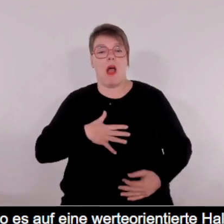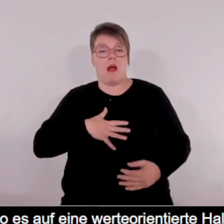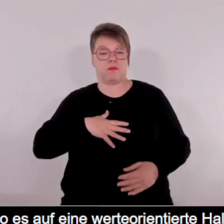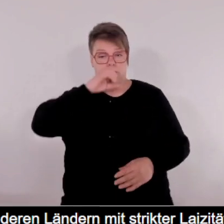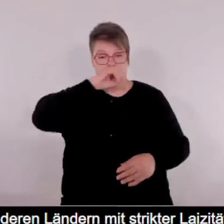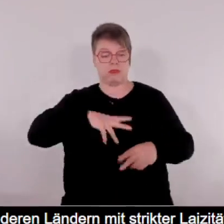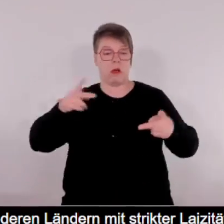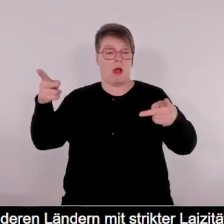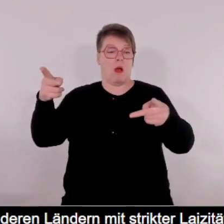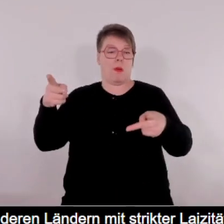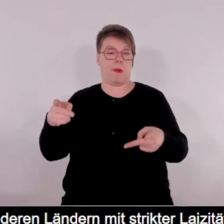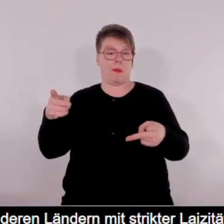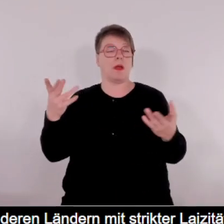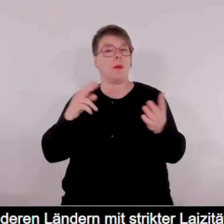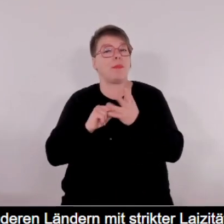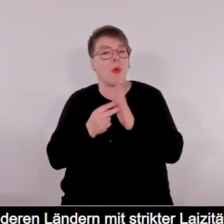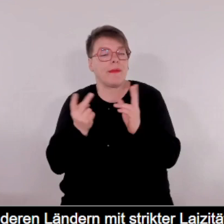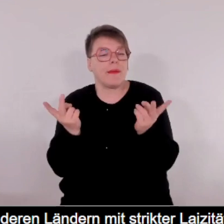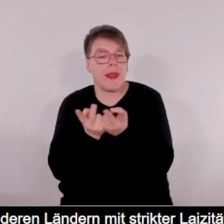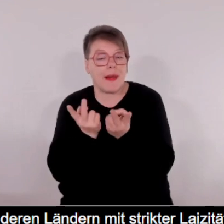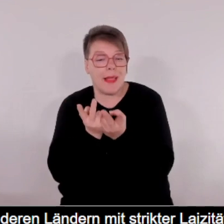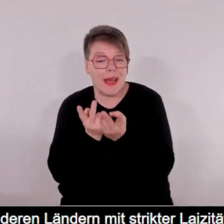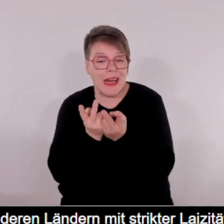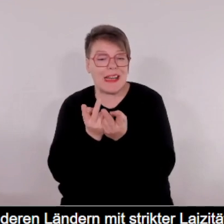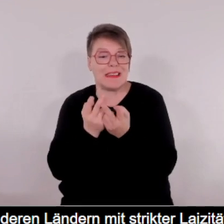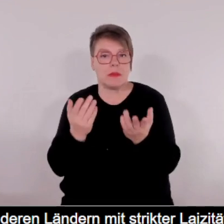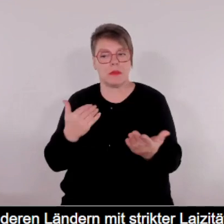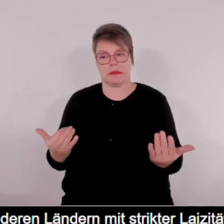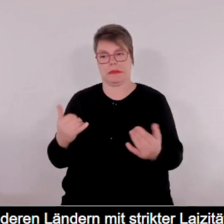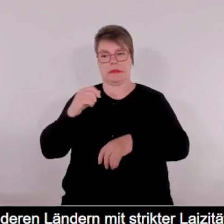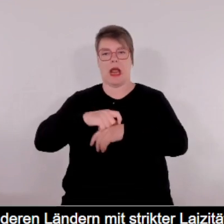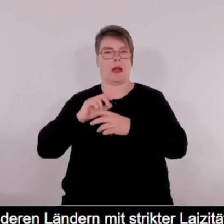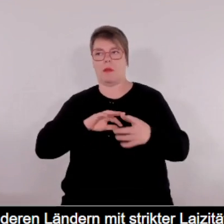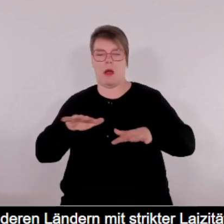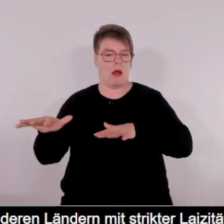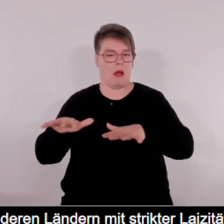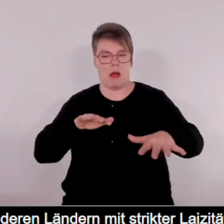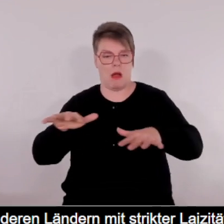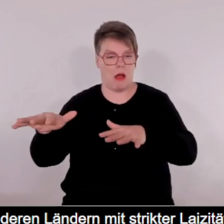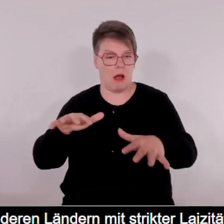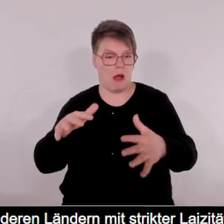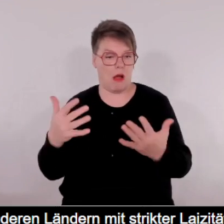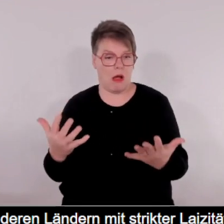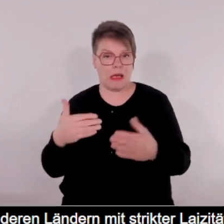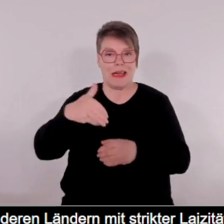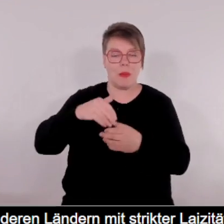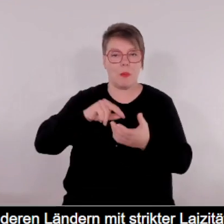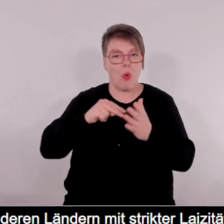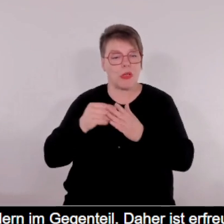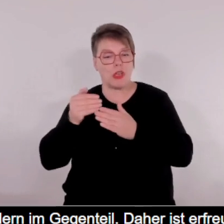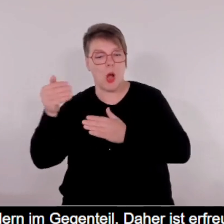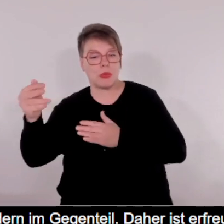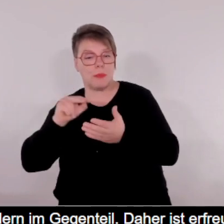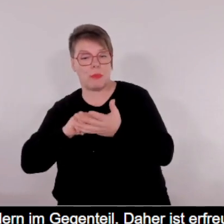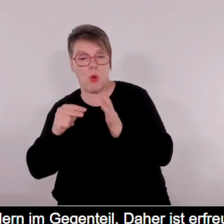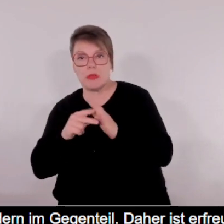muss. Wir haben sehr viel geleistet in unserem Kabinett zusammen im abgelaufenen Jahr 2023. Es war heute die 36.